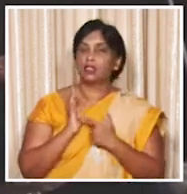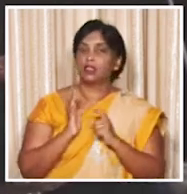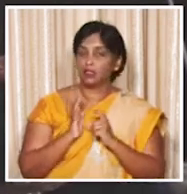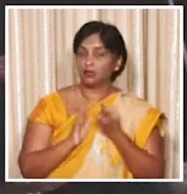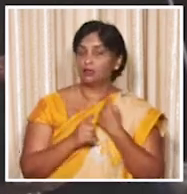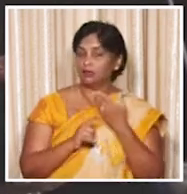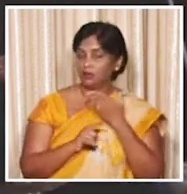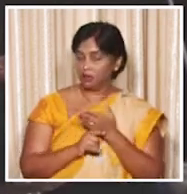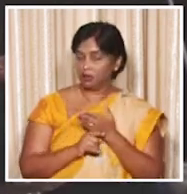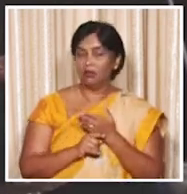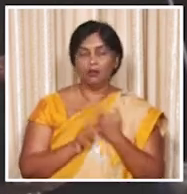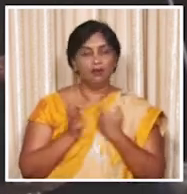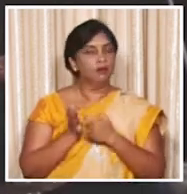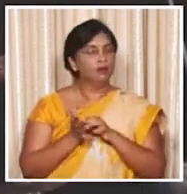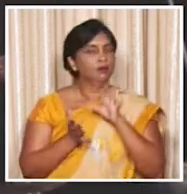பதிவுகளை மேற்கொண்ட இம்மாணவி